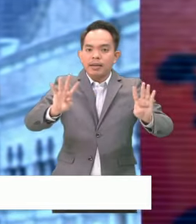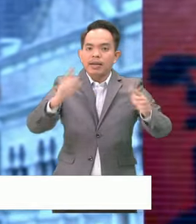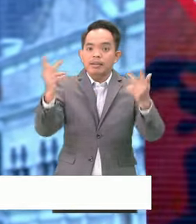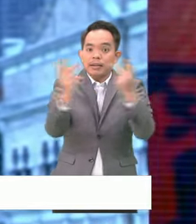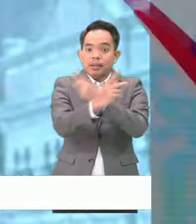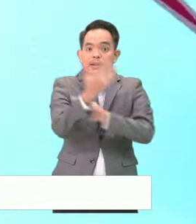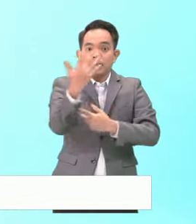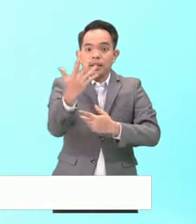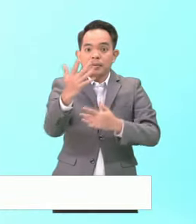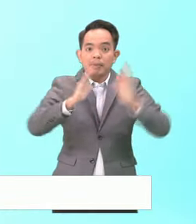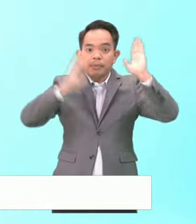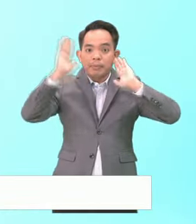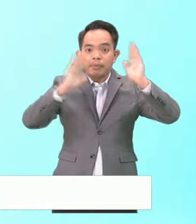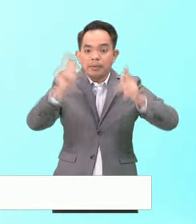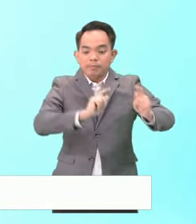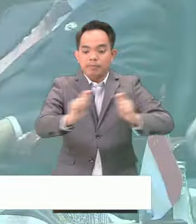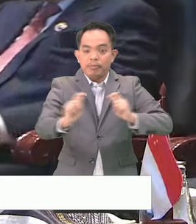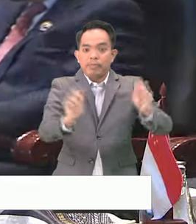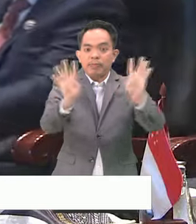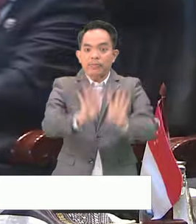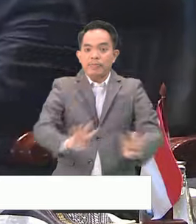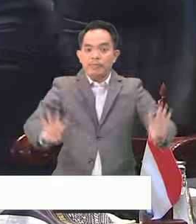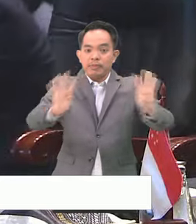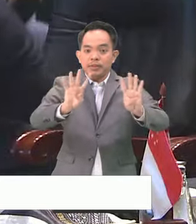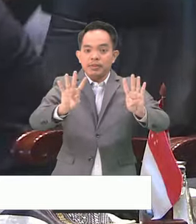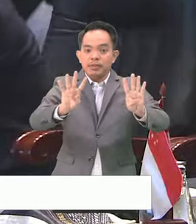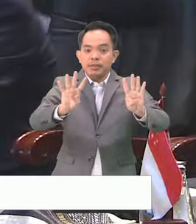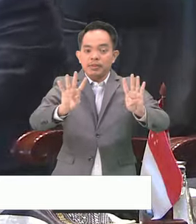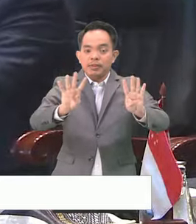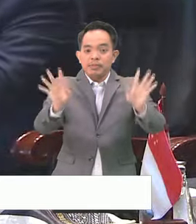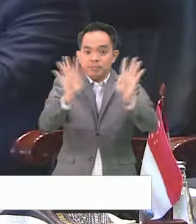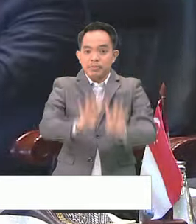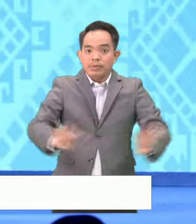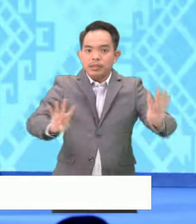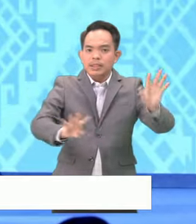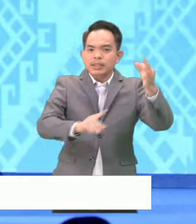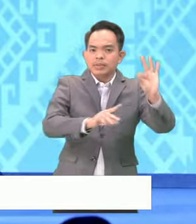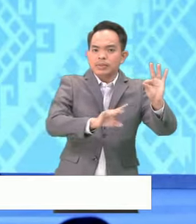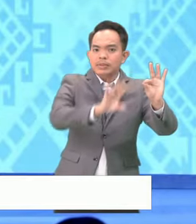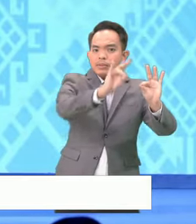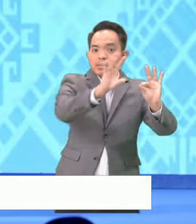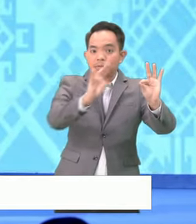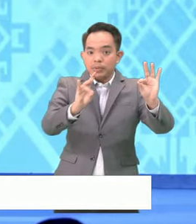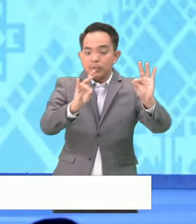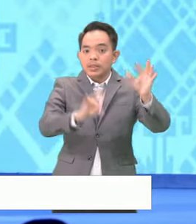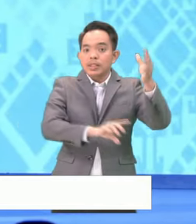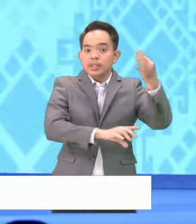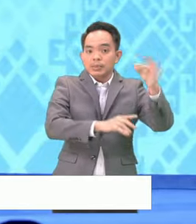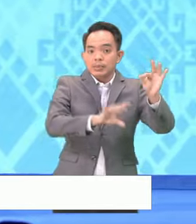kelima Malaysia menjadi pengerusi ASEAN sepanjang sejarah keanggotaan dalam blok serantau itu, iaitu pada tahun